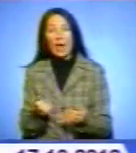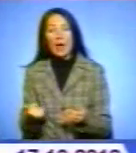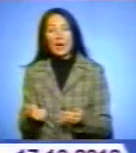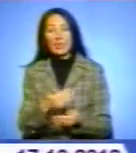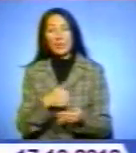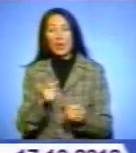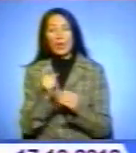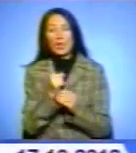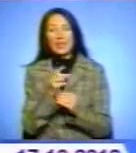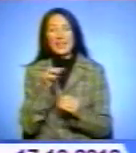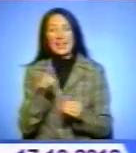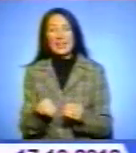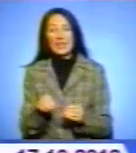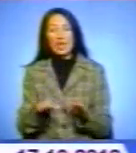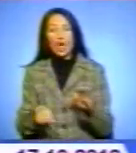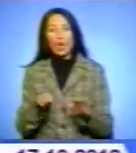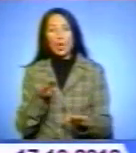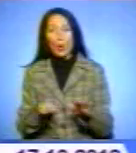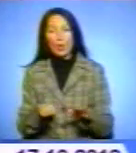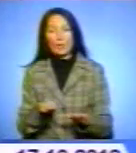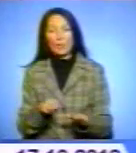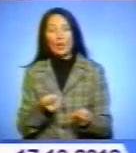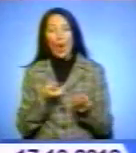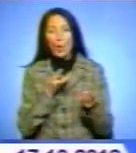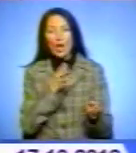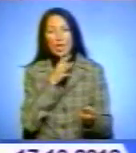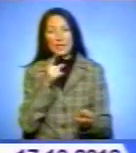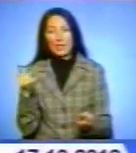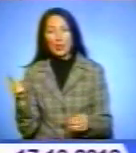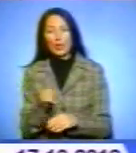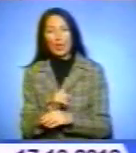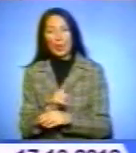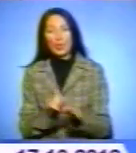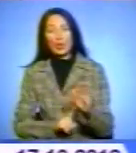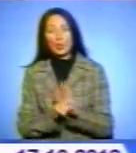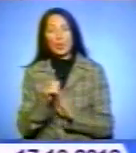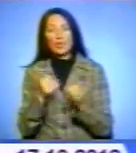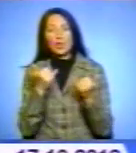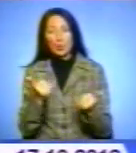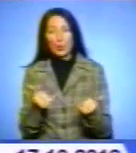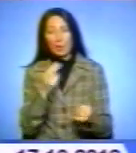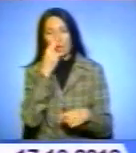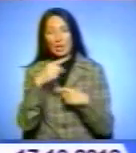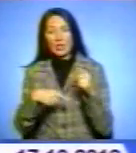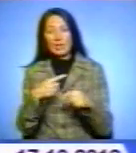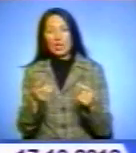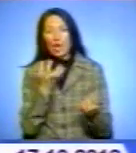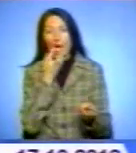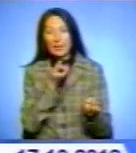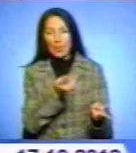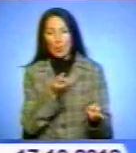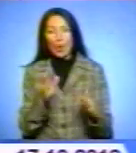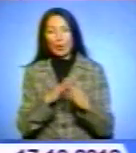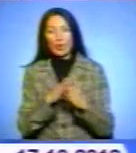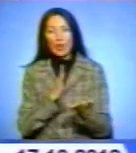тонн, повідомляє сайт ОДА. Опалювальний сезон у Тернополі розпочався сьогодні. Традиційно тепло у домівках мало